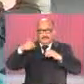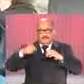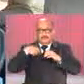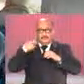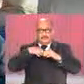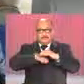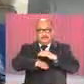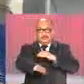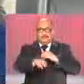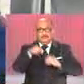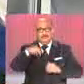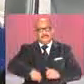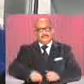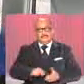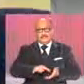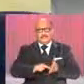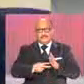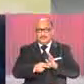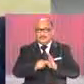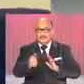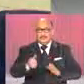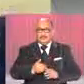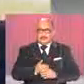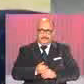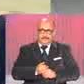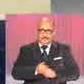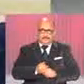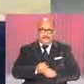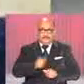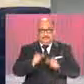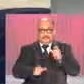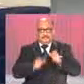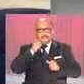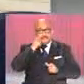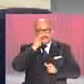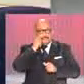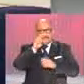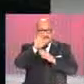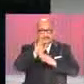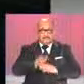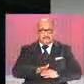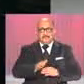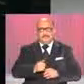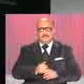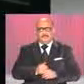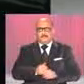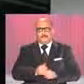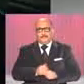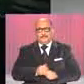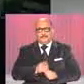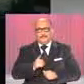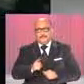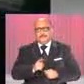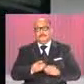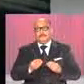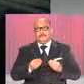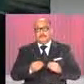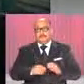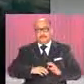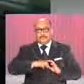لظاهرة التهرب من دفع ثمن التذكرة أو ما يعرف بالترسكيا، التي يتعمد اللجوء إليها أكثر